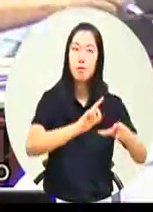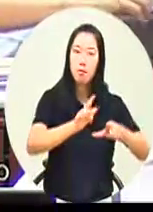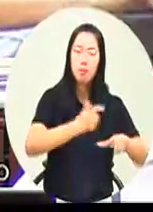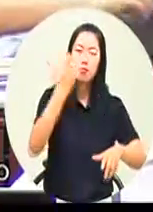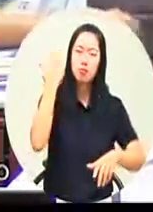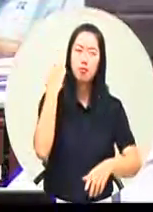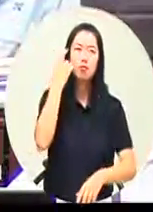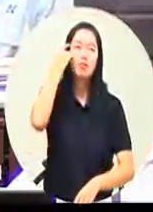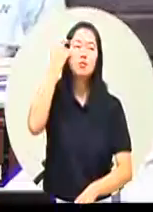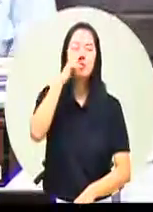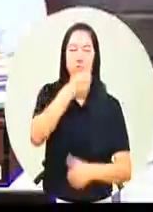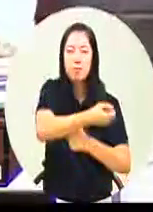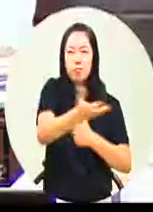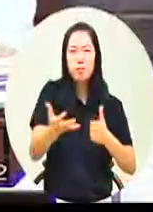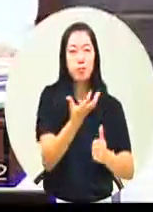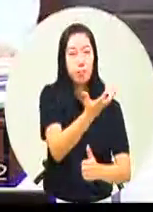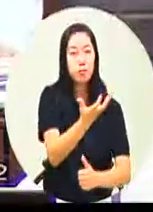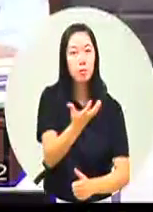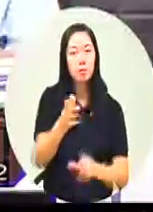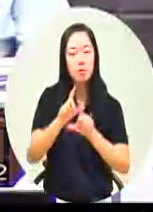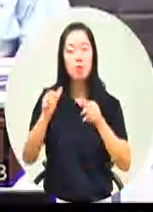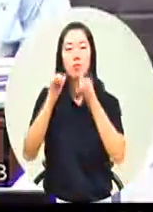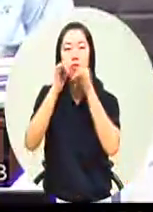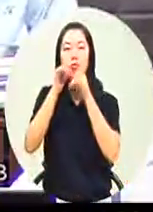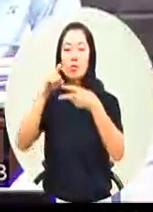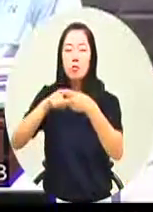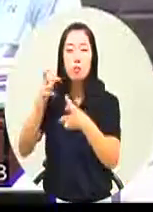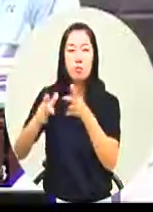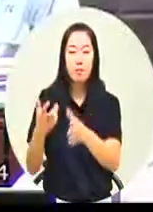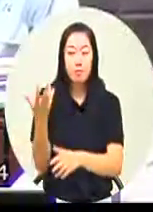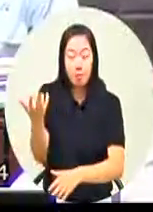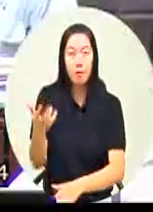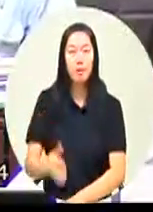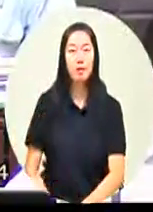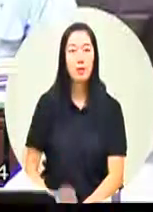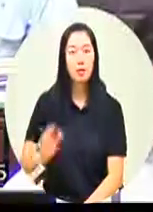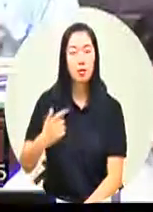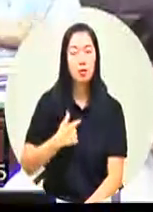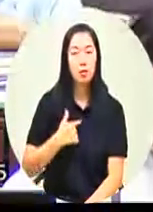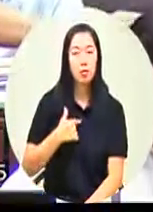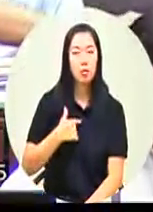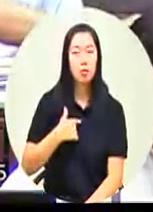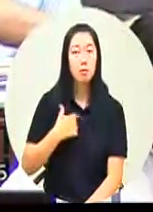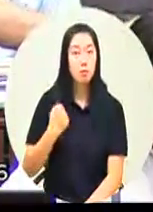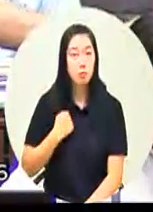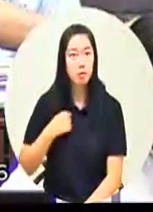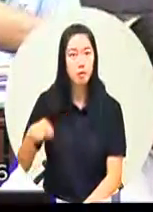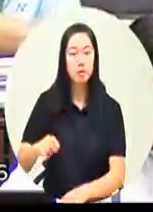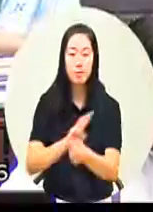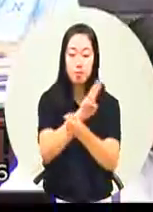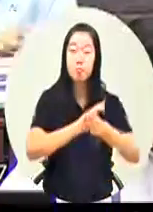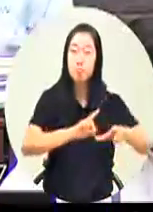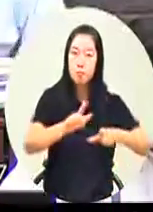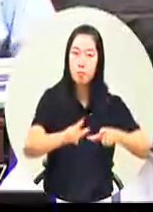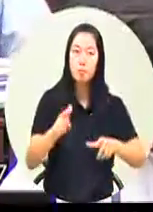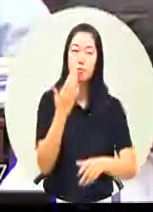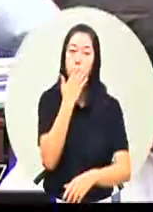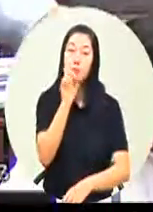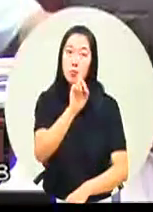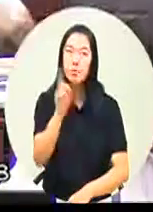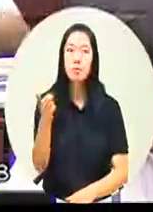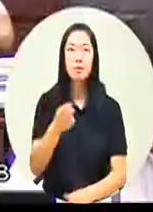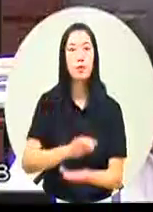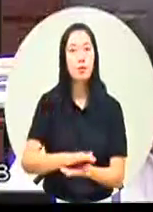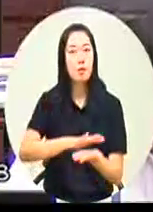好像是污染比较多，那大寮好像也是工厂比较多，但是我所理解的，我们的宁园有一个非常漂亮的清水